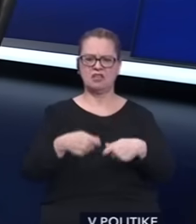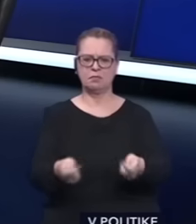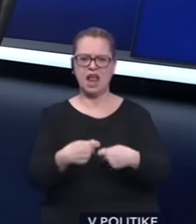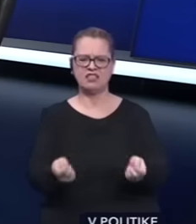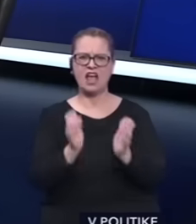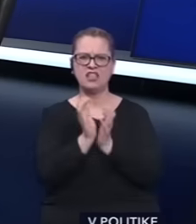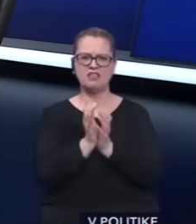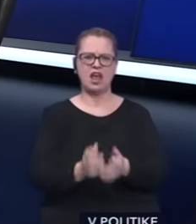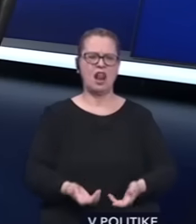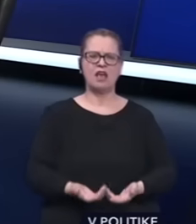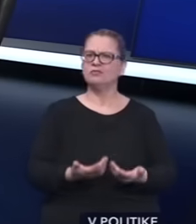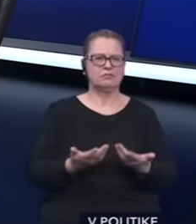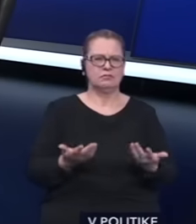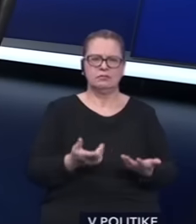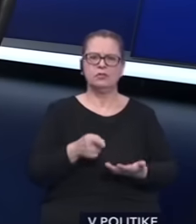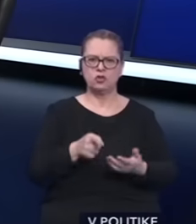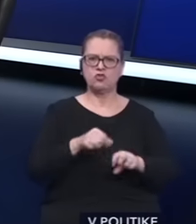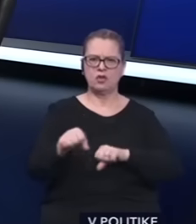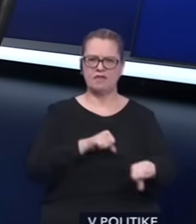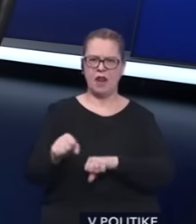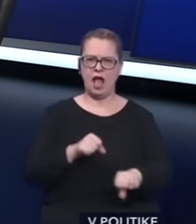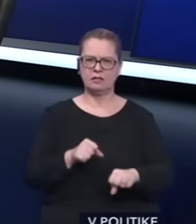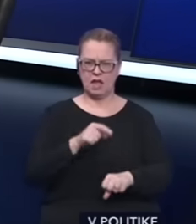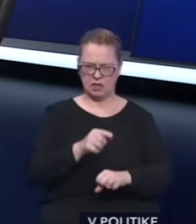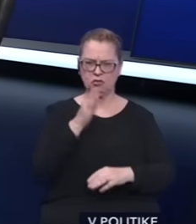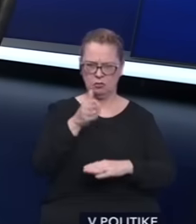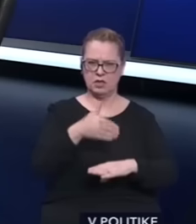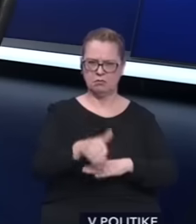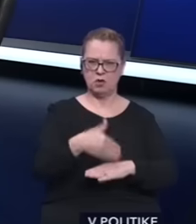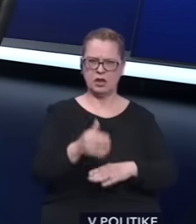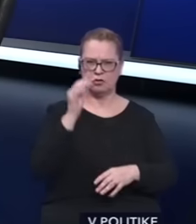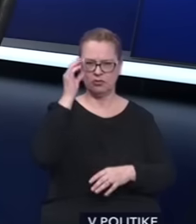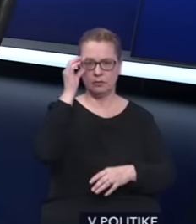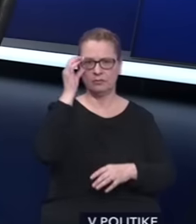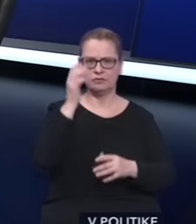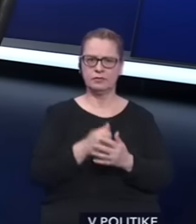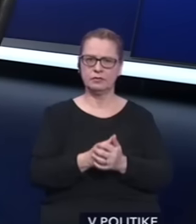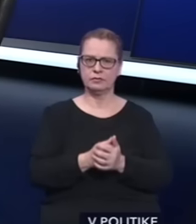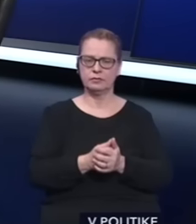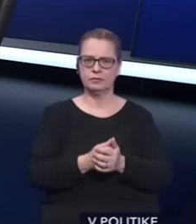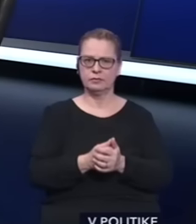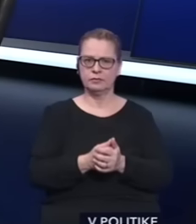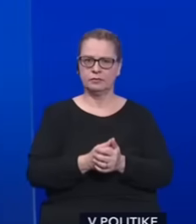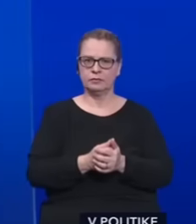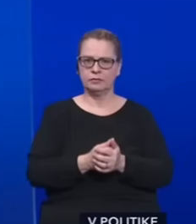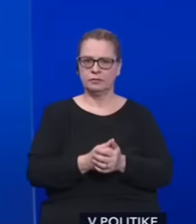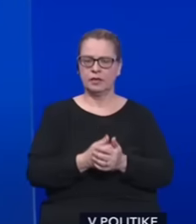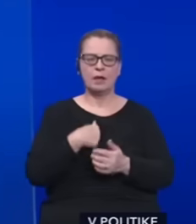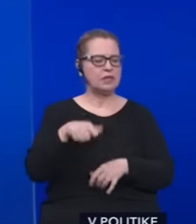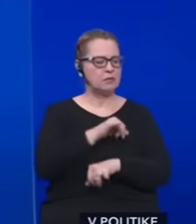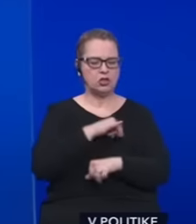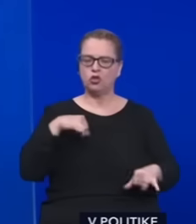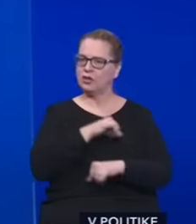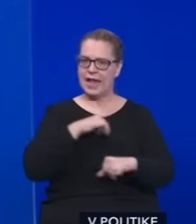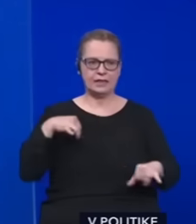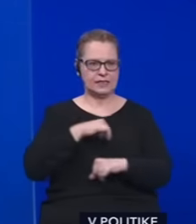pretlačenie ideológie do škôl. Toto by bola tá vláda a takto by sa pokračovalo ďalej. Myslíte, porno po prípade 500 eur za voľby? A tohto súčasťou sme nechceli